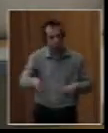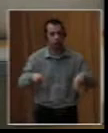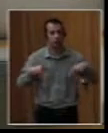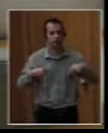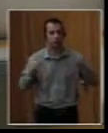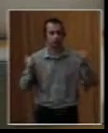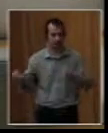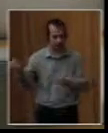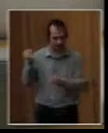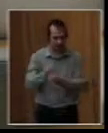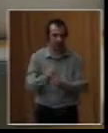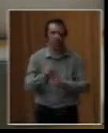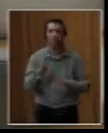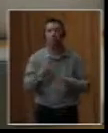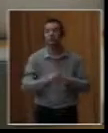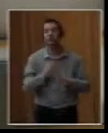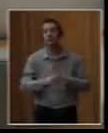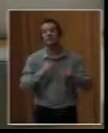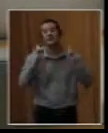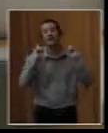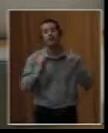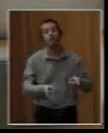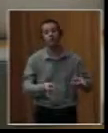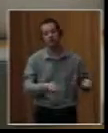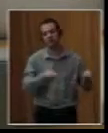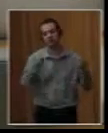οποία έχει